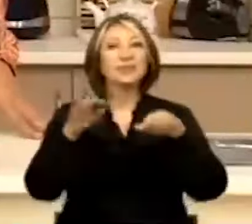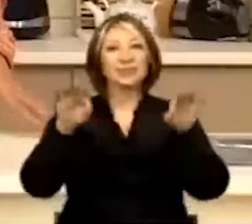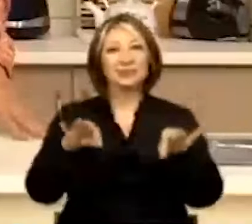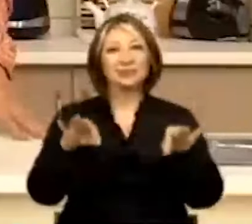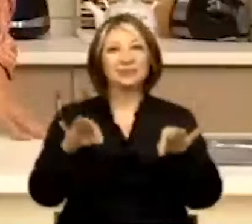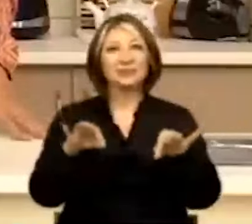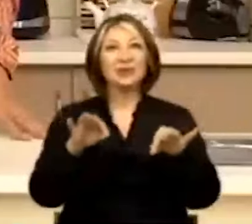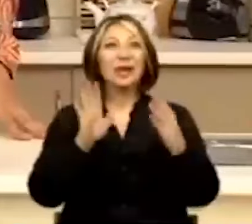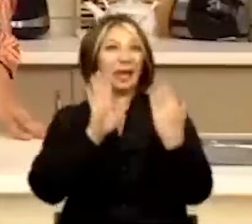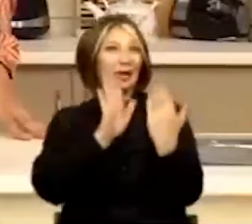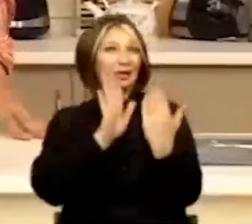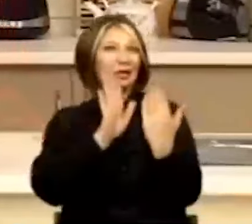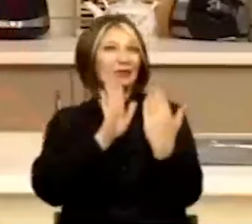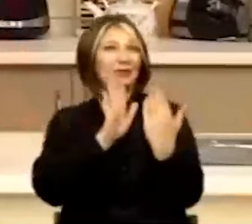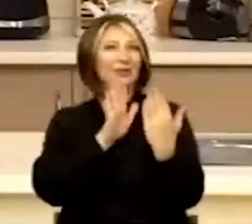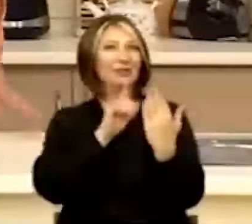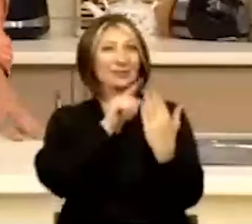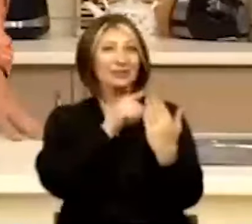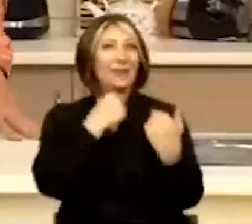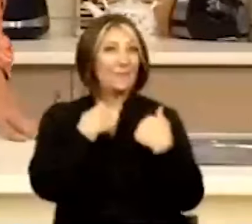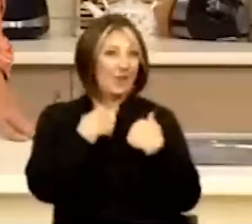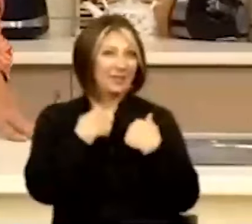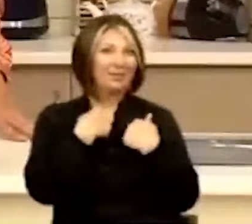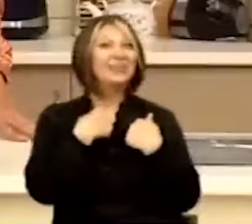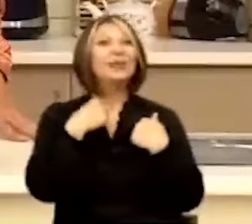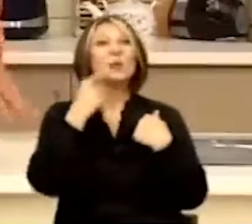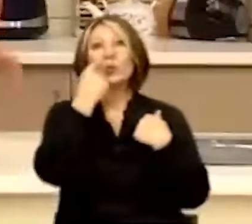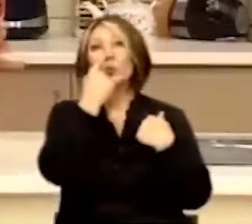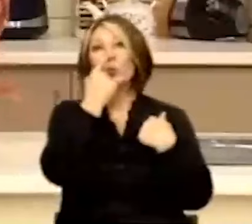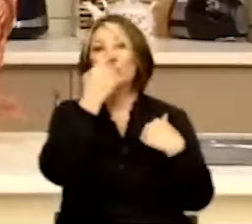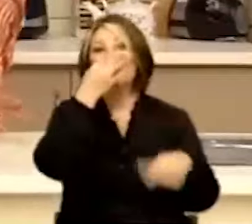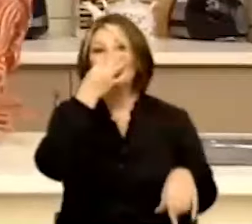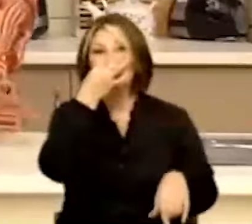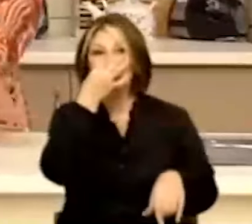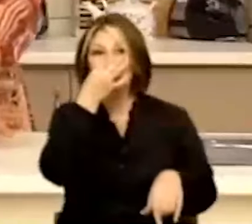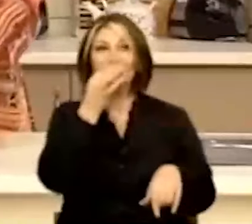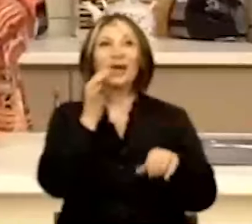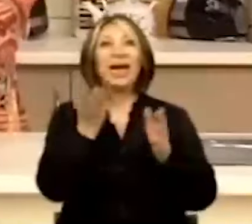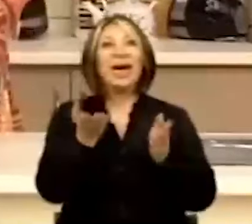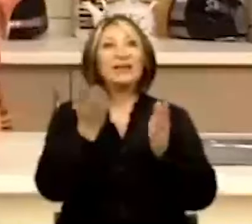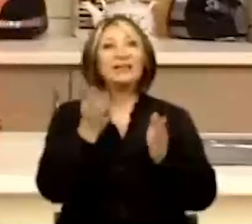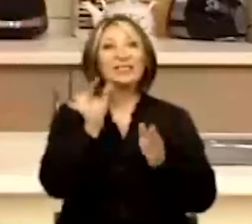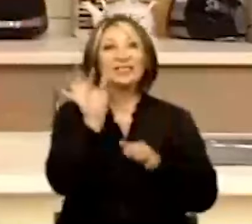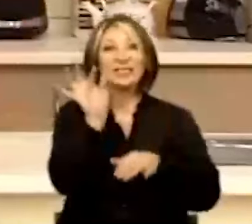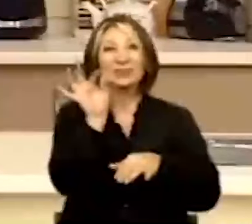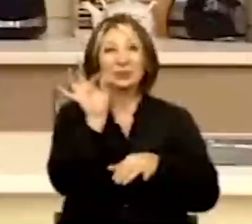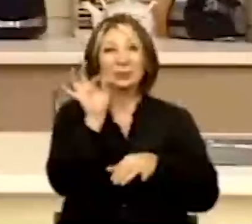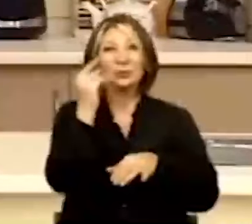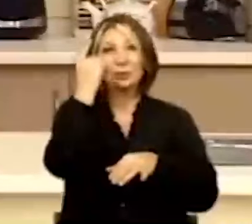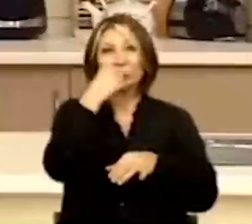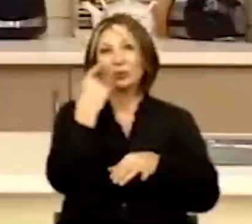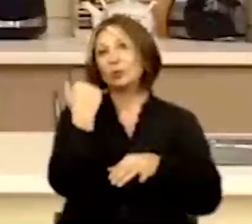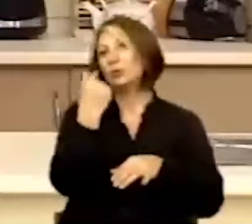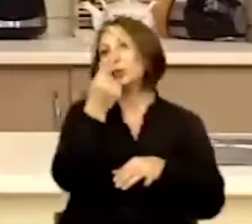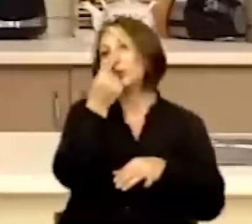şöyle karşılıklı sen ve ben burunlarımızı tutup hafifçe sıkıyoruz. Yüzlerimizi hafifçe.